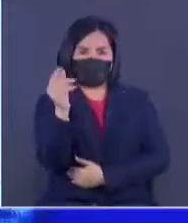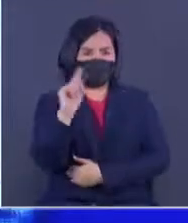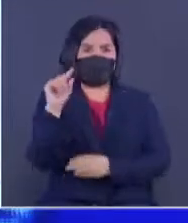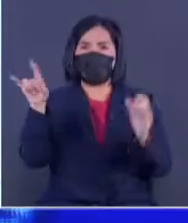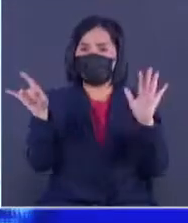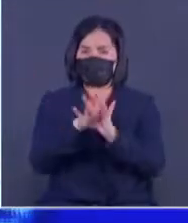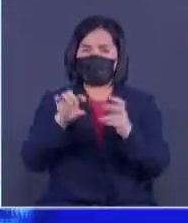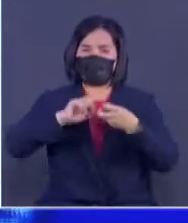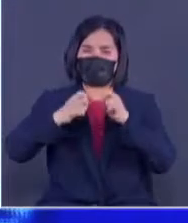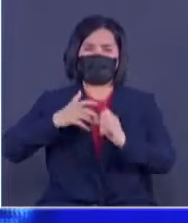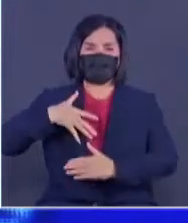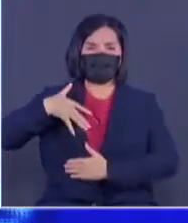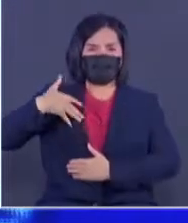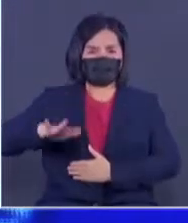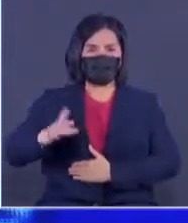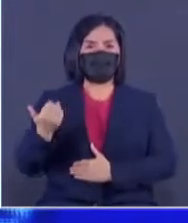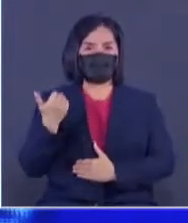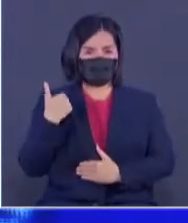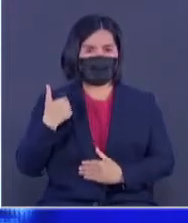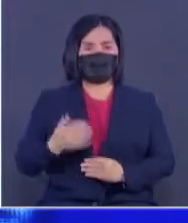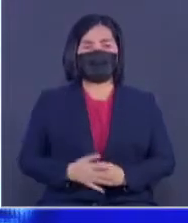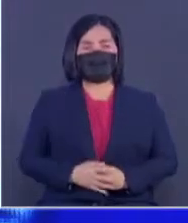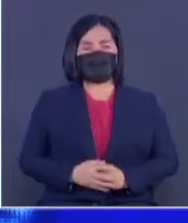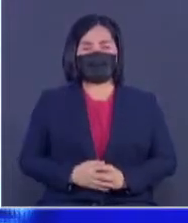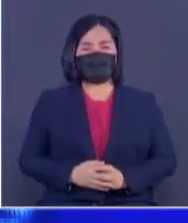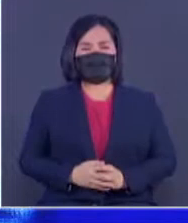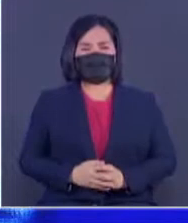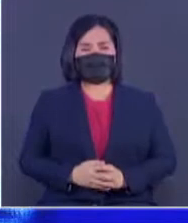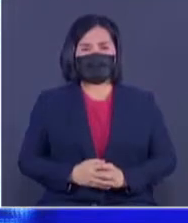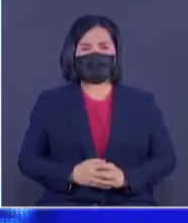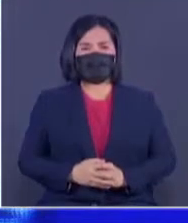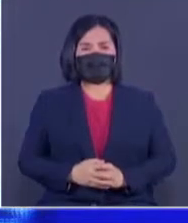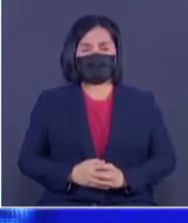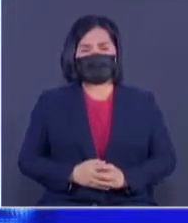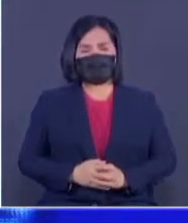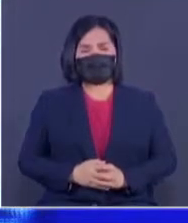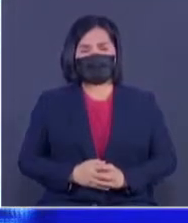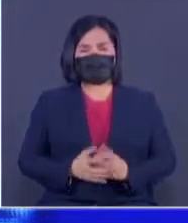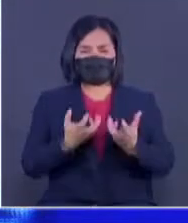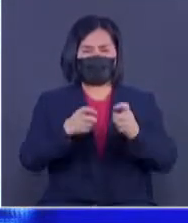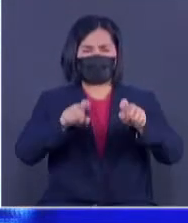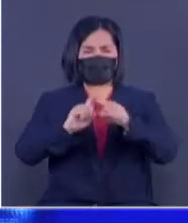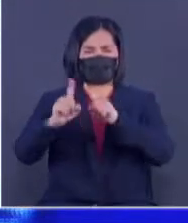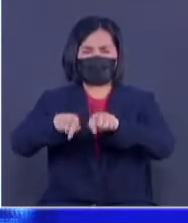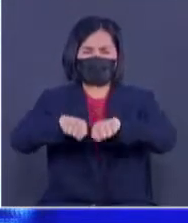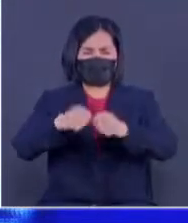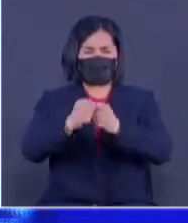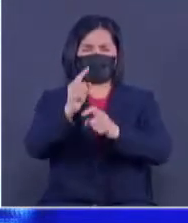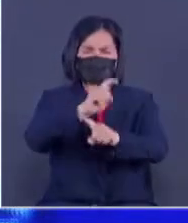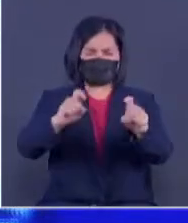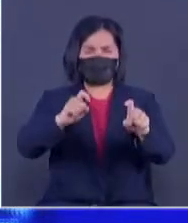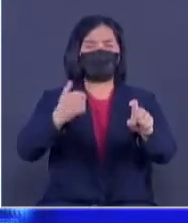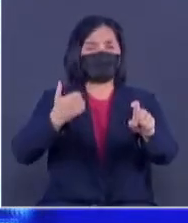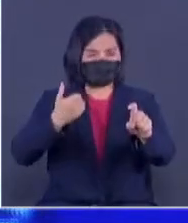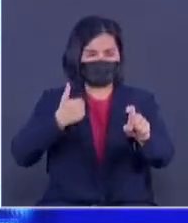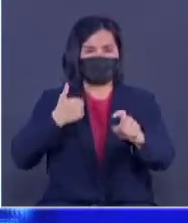สู่ความไม่พอใจของคนไปทวงเงินแล้วก็ทวงหนี้โหดอะฮะไปทำลายข้าวของของร้านนี้เสียหาย